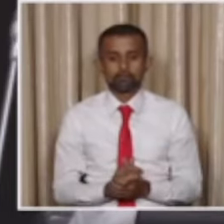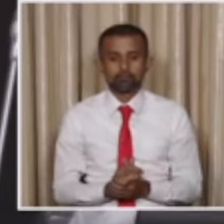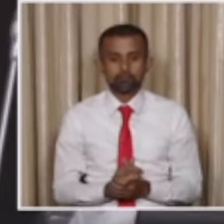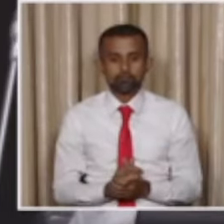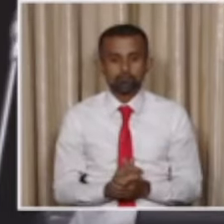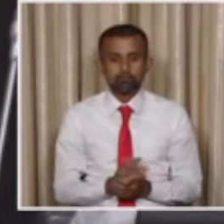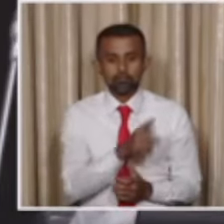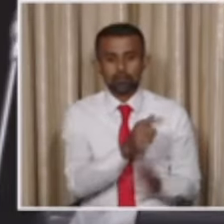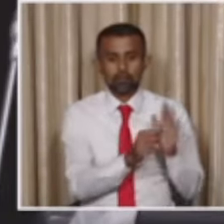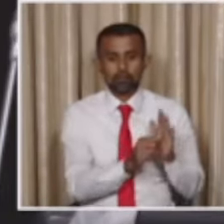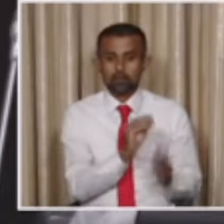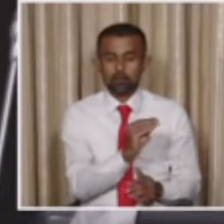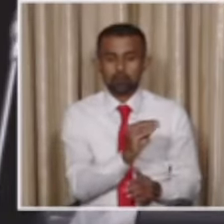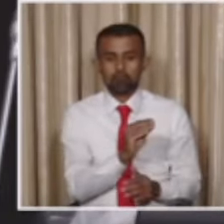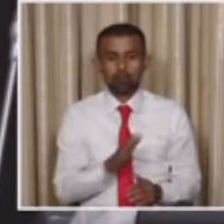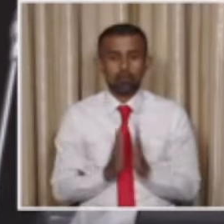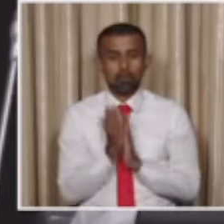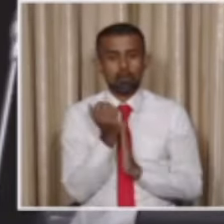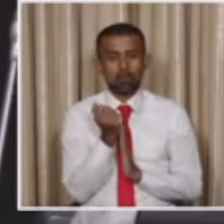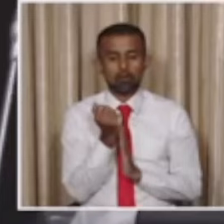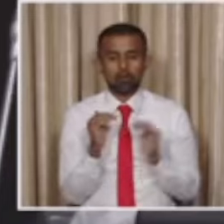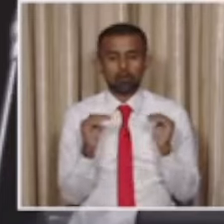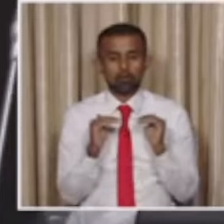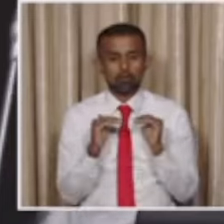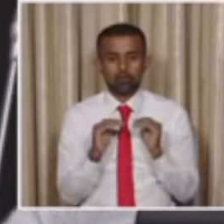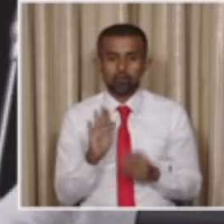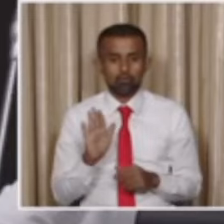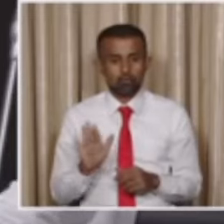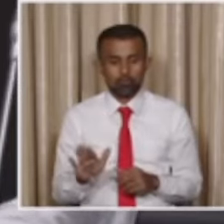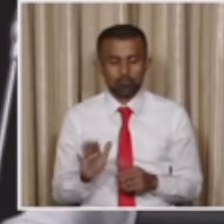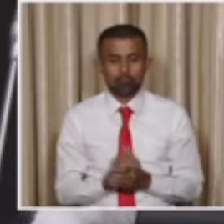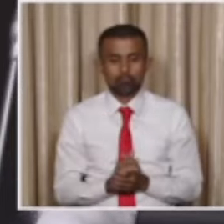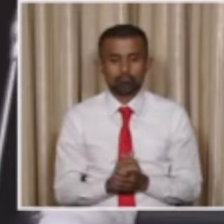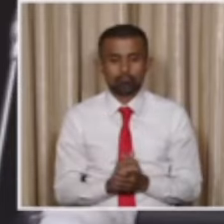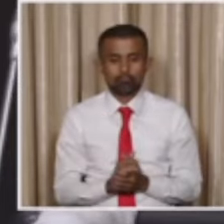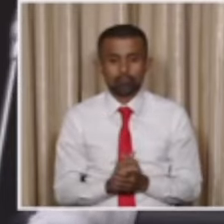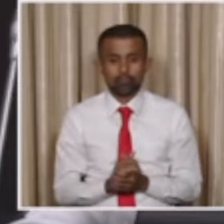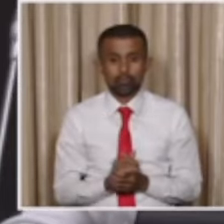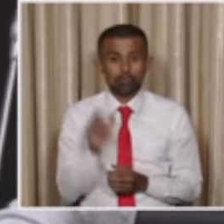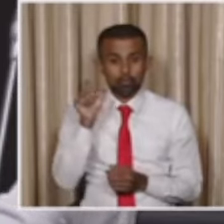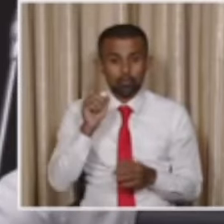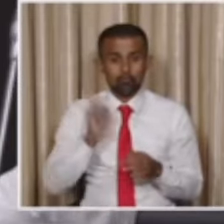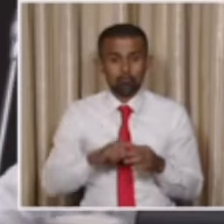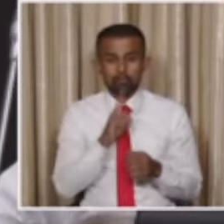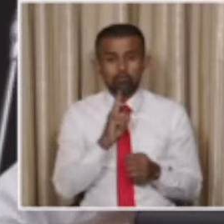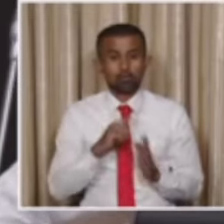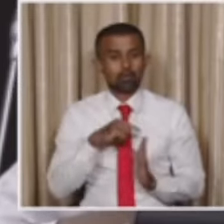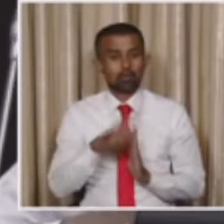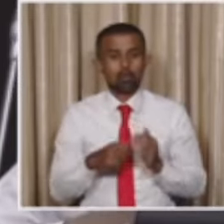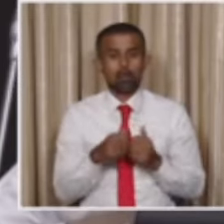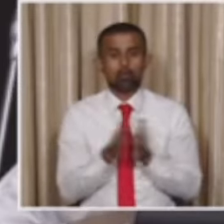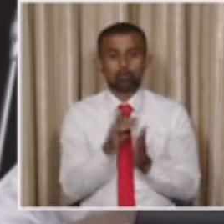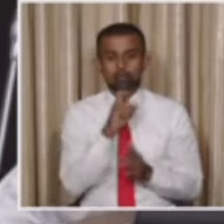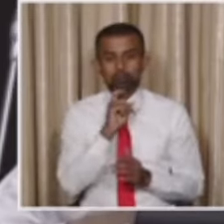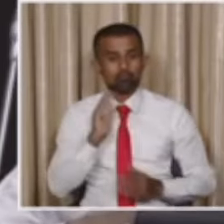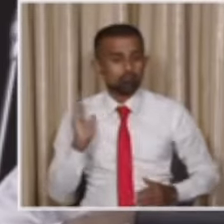එතුමාට අසාධාරණයක් වුණා නම් එතුමාගේ මූලික අයිතිවාසිකම් වලට සාධාරණයක් විය යුතුයි. හැබැයි එතුමාගේ මේ ප්‍රශ්නය දාලා මුළු රටේ සමත් අධිකරණ